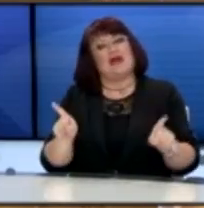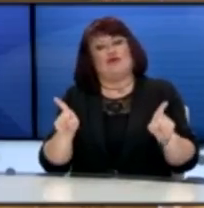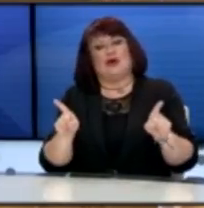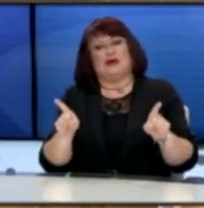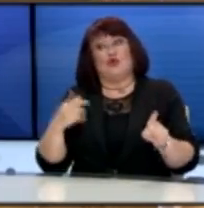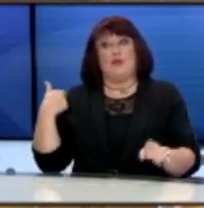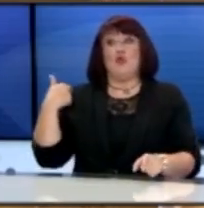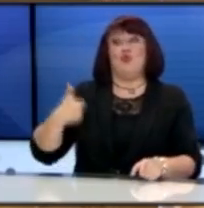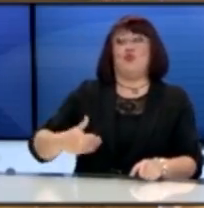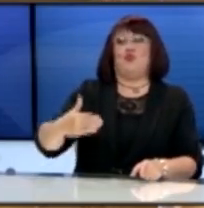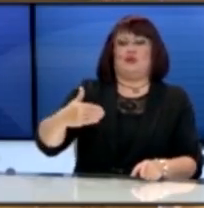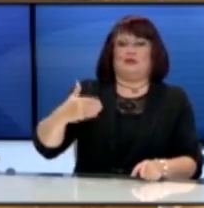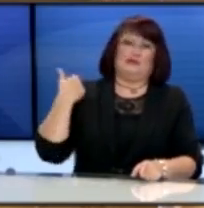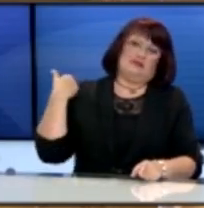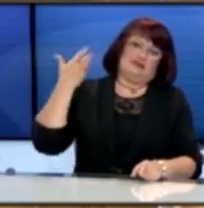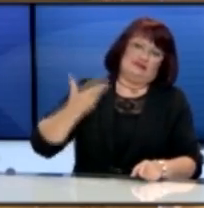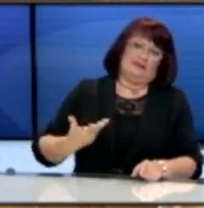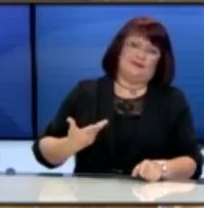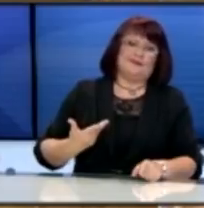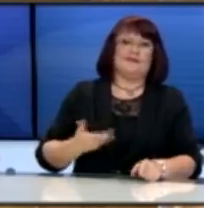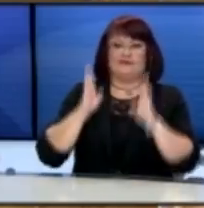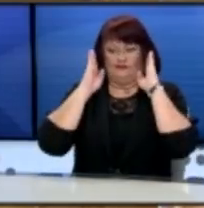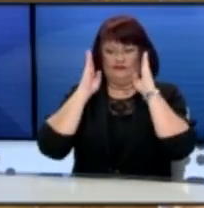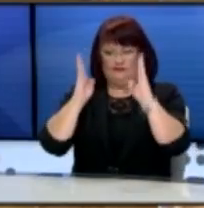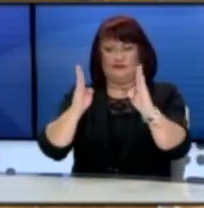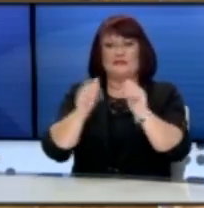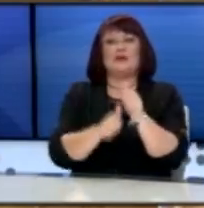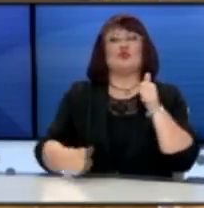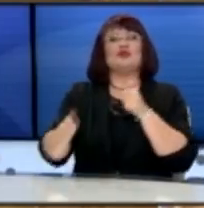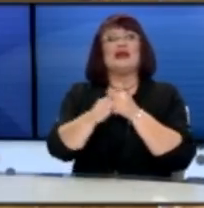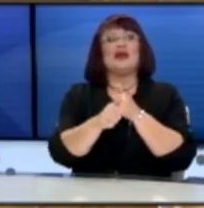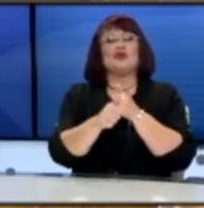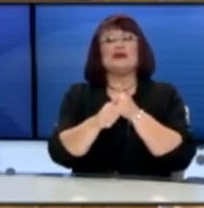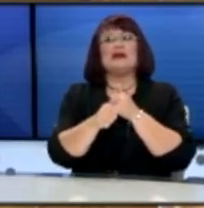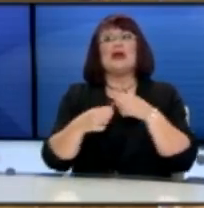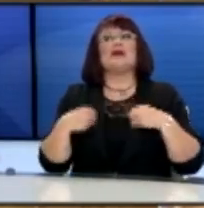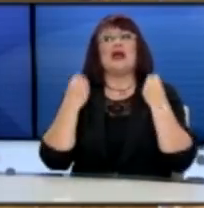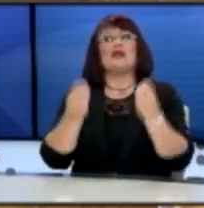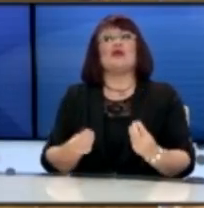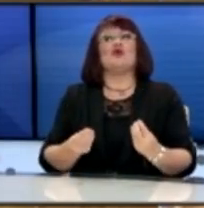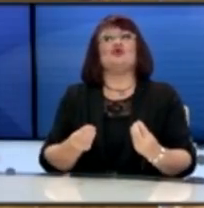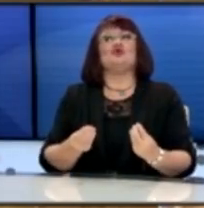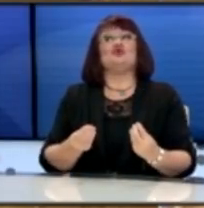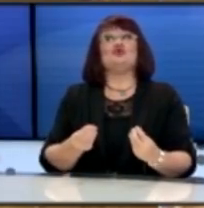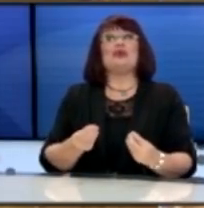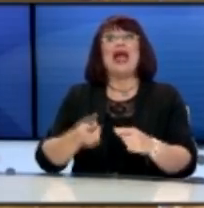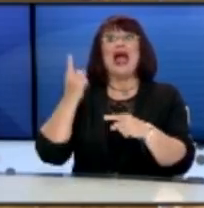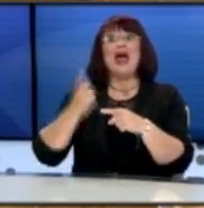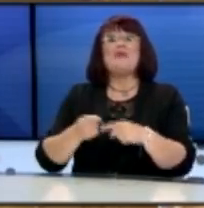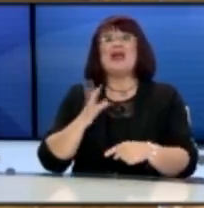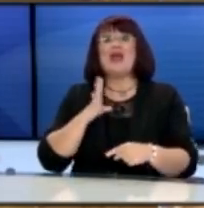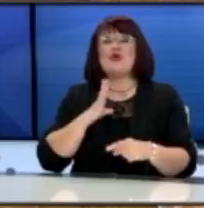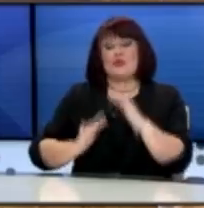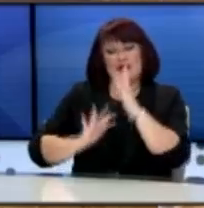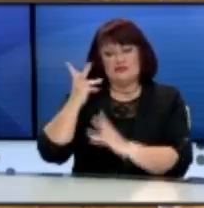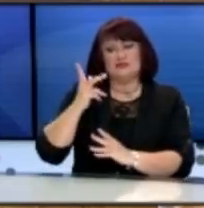μέχρι σήμερα, που στο επίκεντρό του θα έχει πρωταρχικά την εξασφάλιση της λαϊκής ευημερίας, την